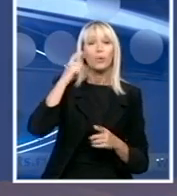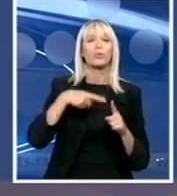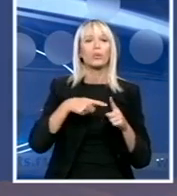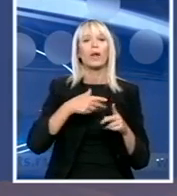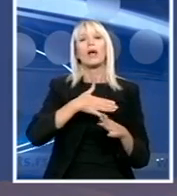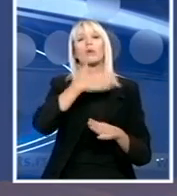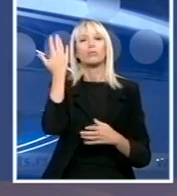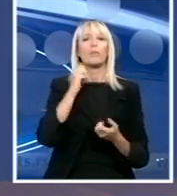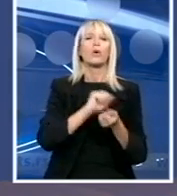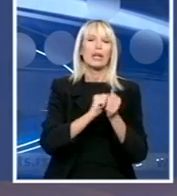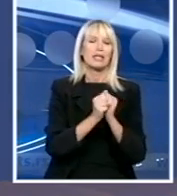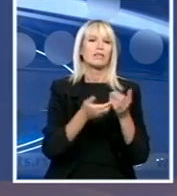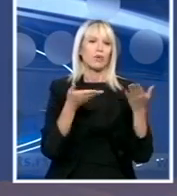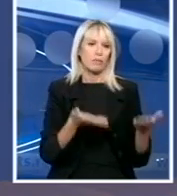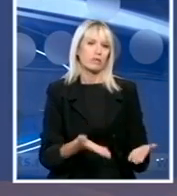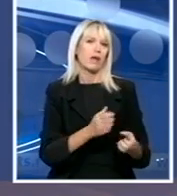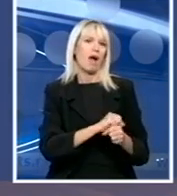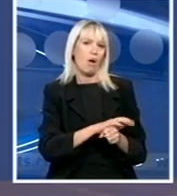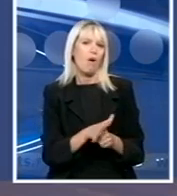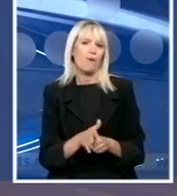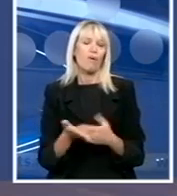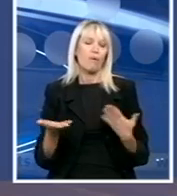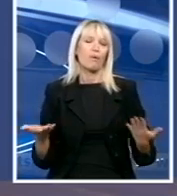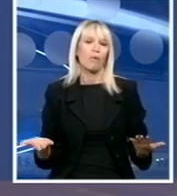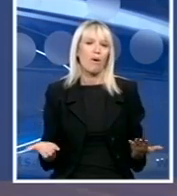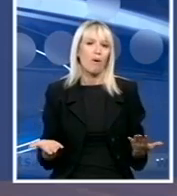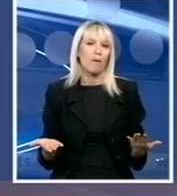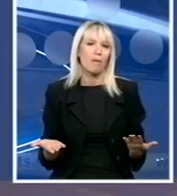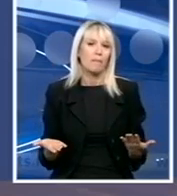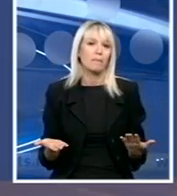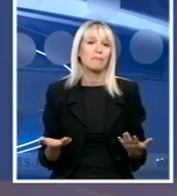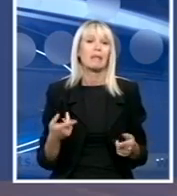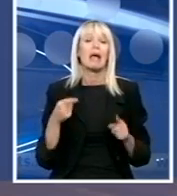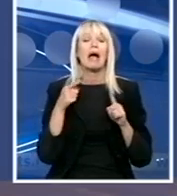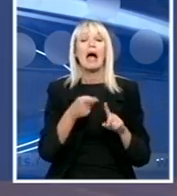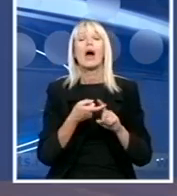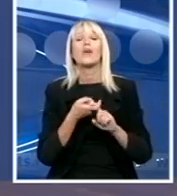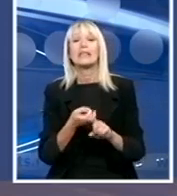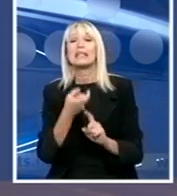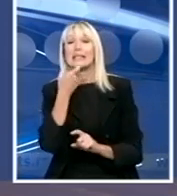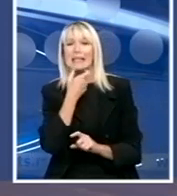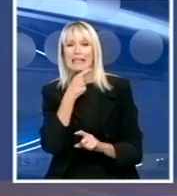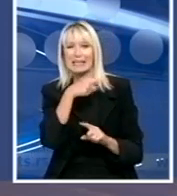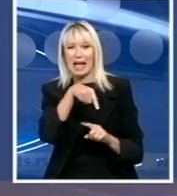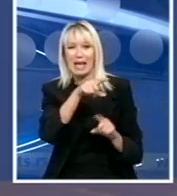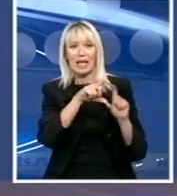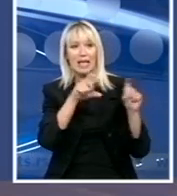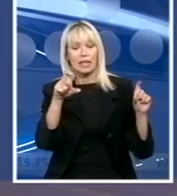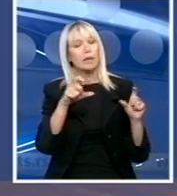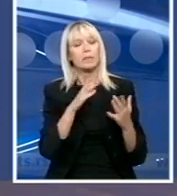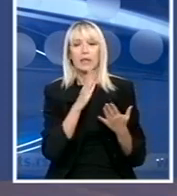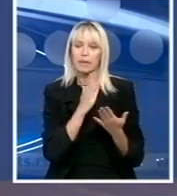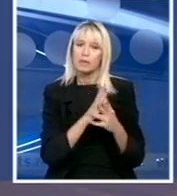ovaj težak problem koji je pred nama i pred celim svetom. A za stare lice moram reći da je to stvarno bilo teško.